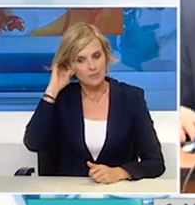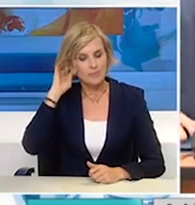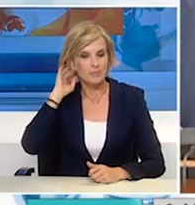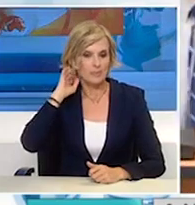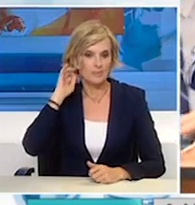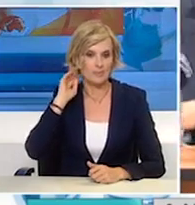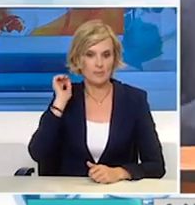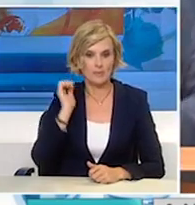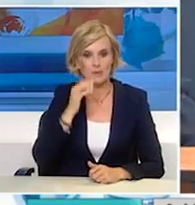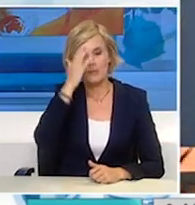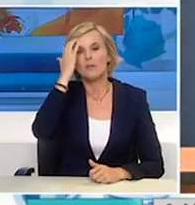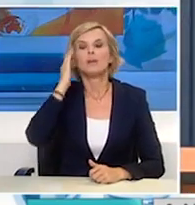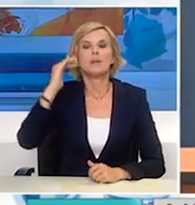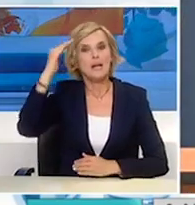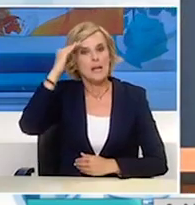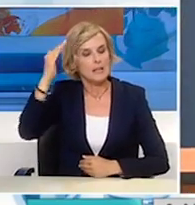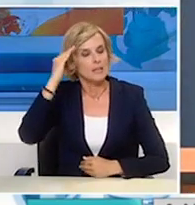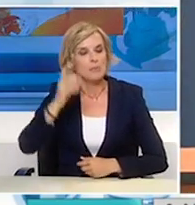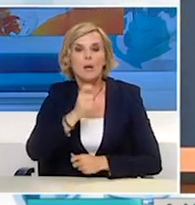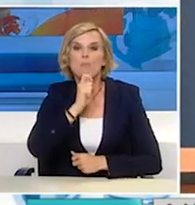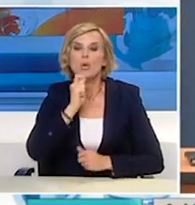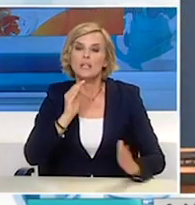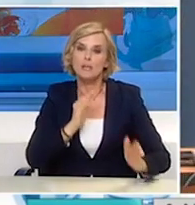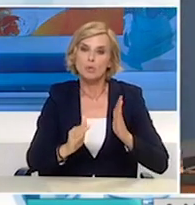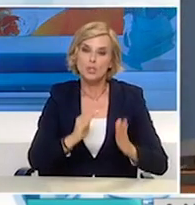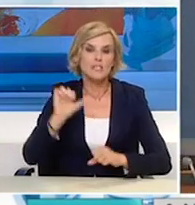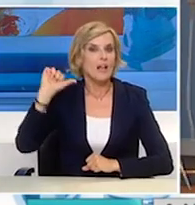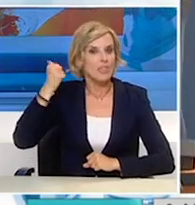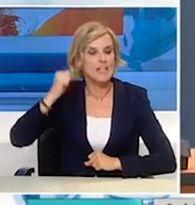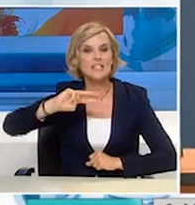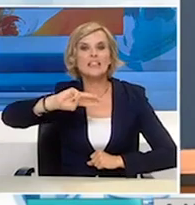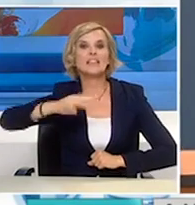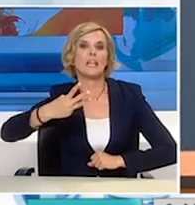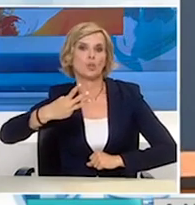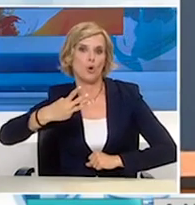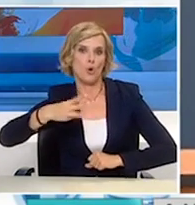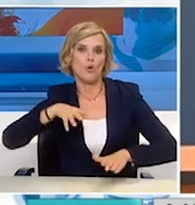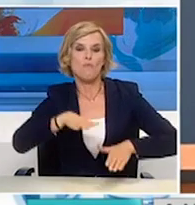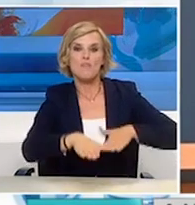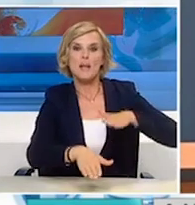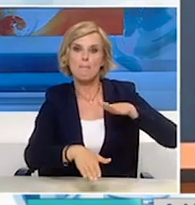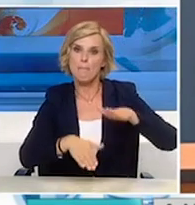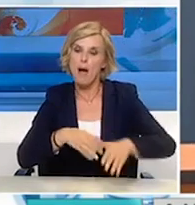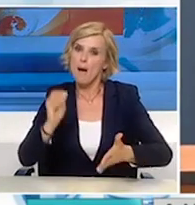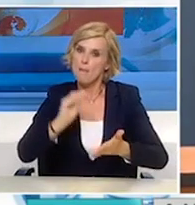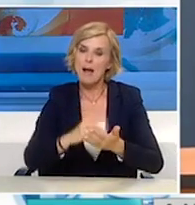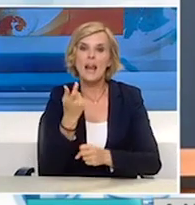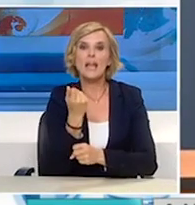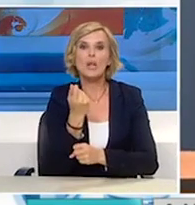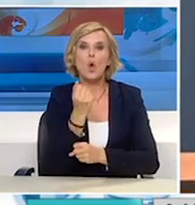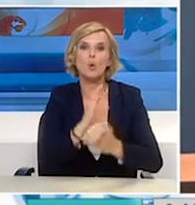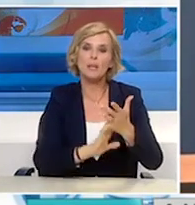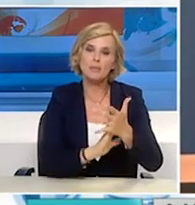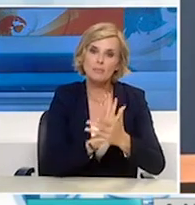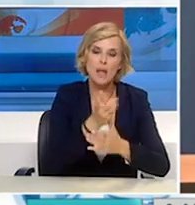Καραδαλιάς. Καλησπέρα σας από την πολιτική προστασία. Χθες ξεκίνησε το τρίτο στάδιο επανεκκίνησης οικονομικής δραστηριότητας με την επαναλειτουργία